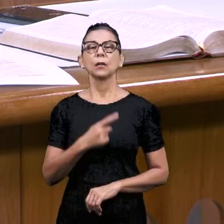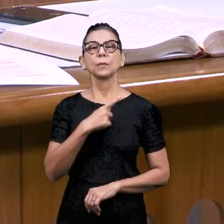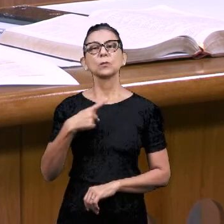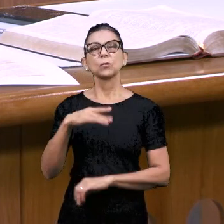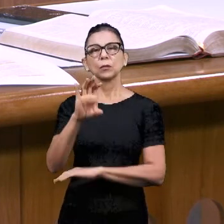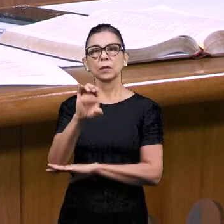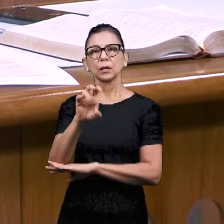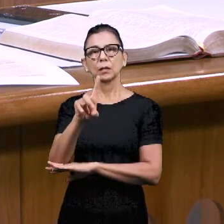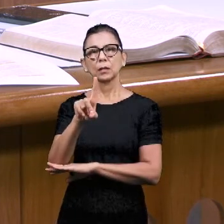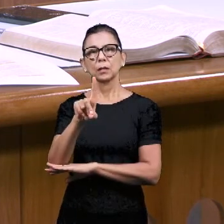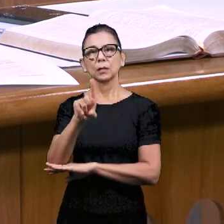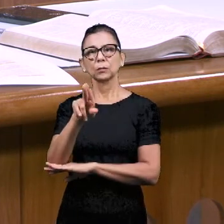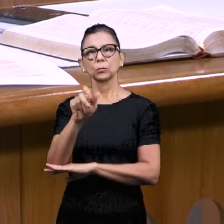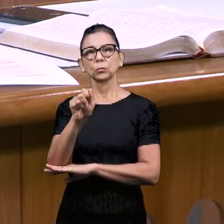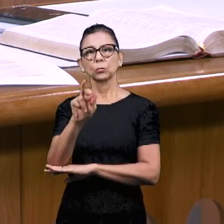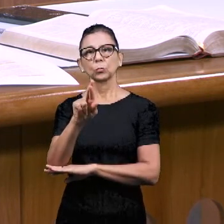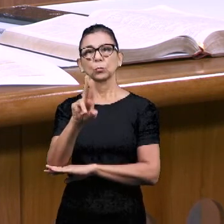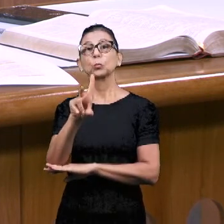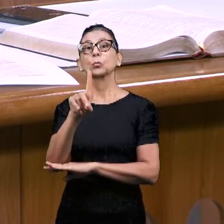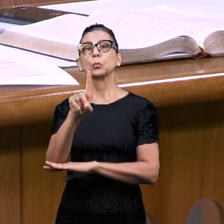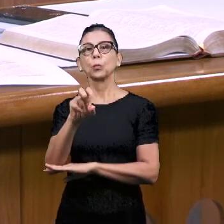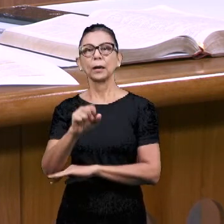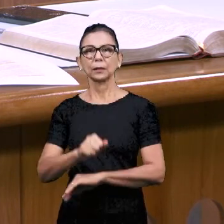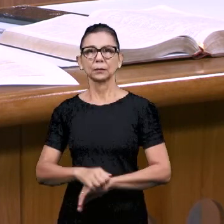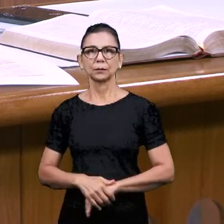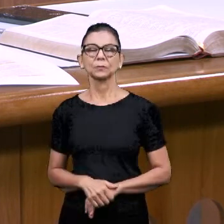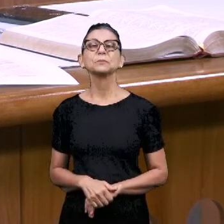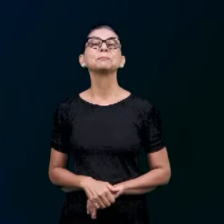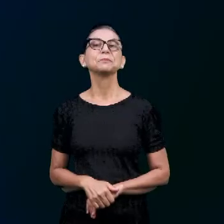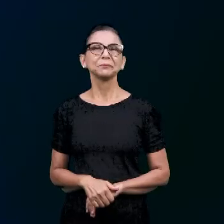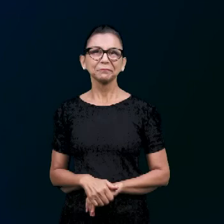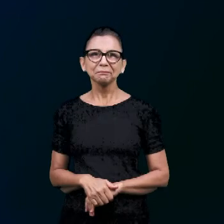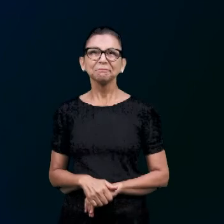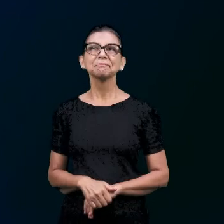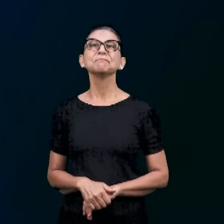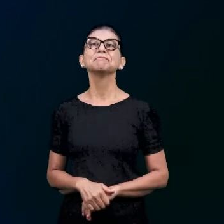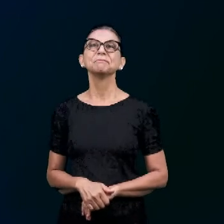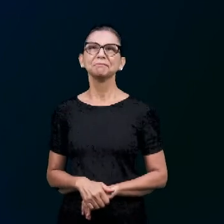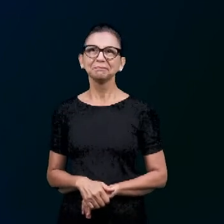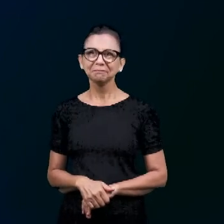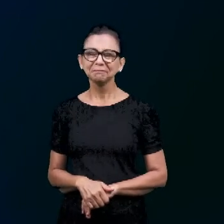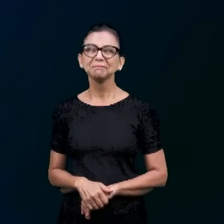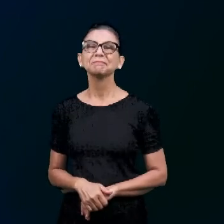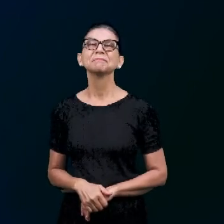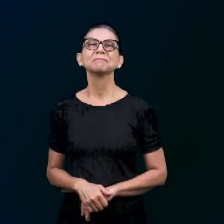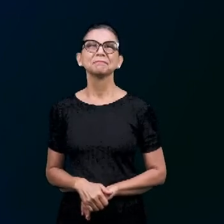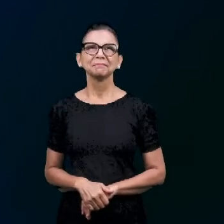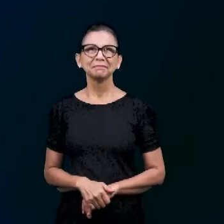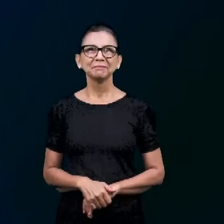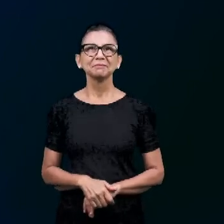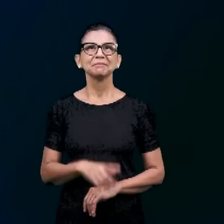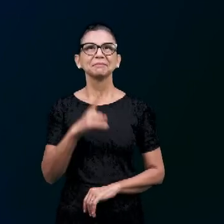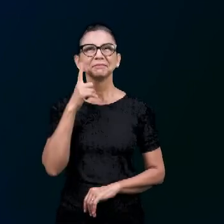un pasteur de l'église à Florianopolis, il va donner cette réponse. La question